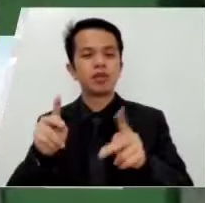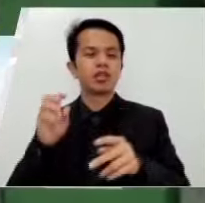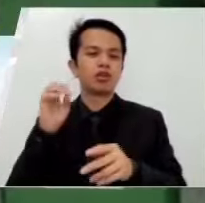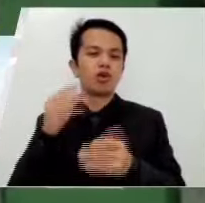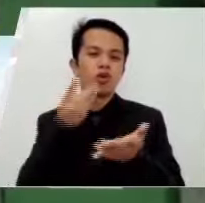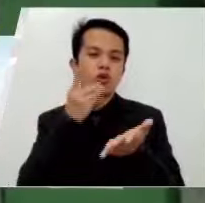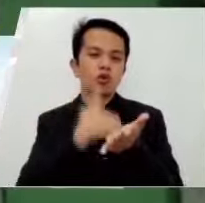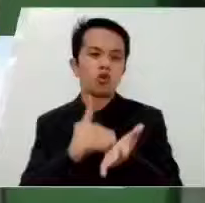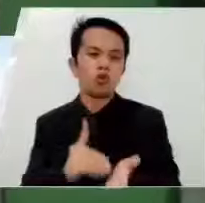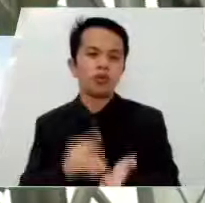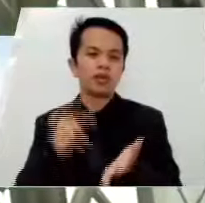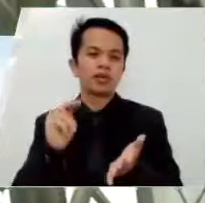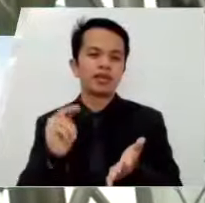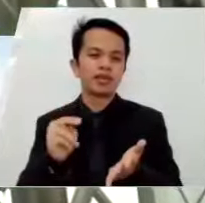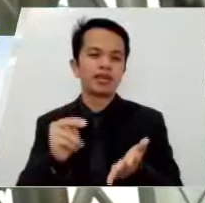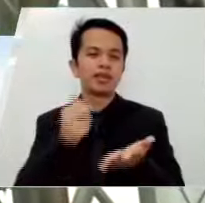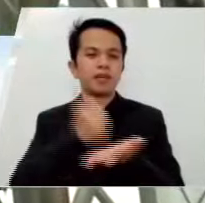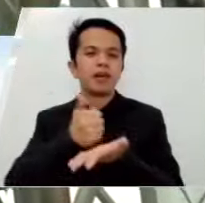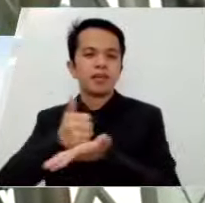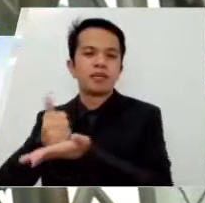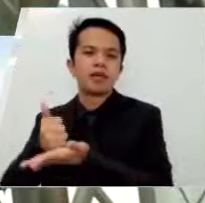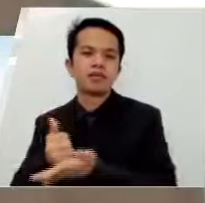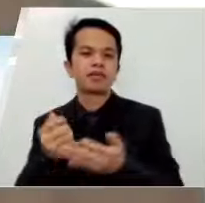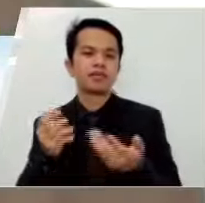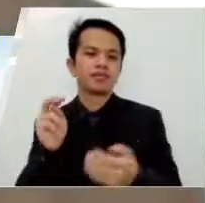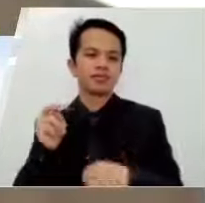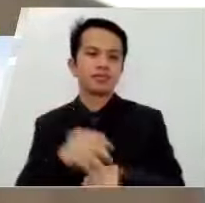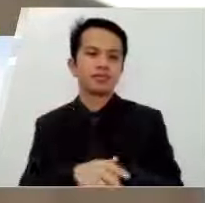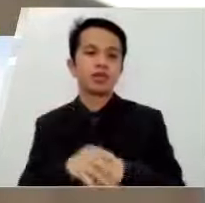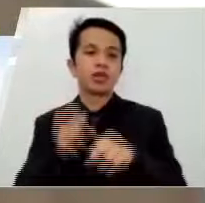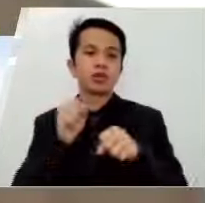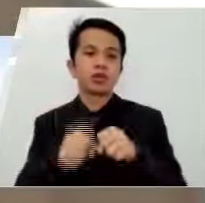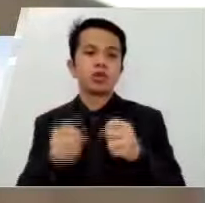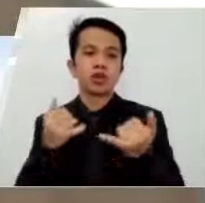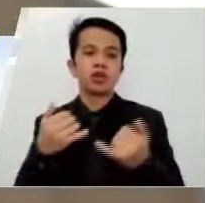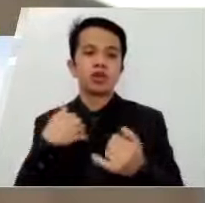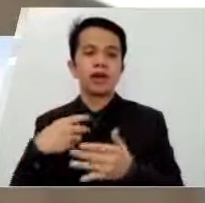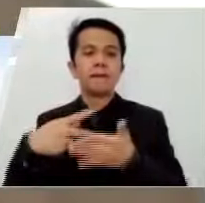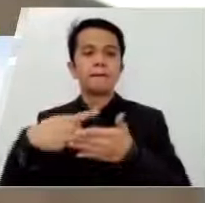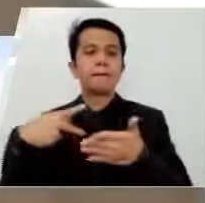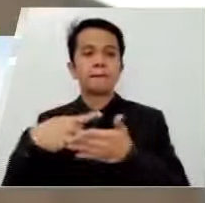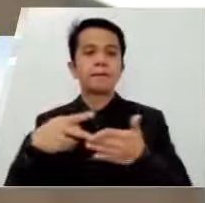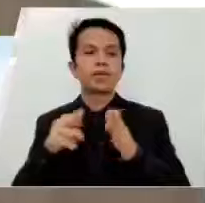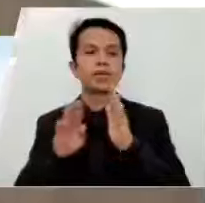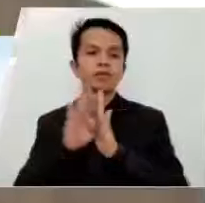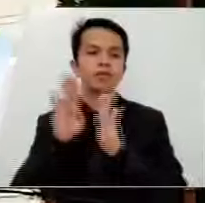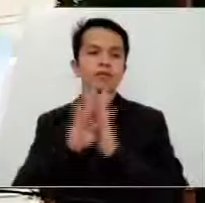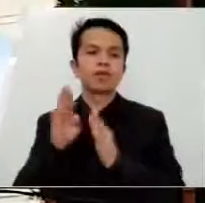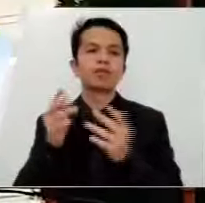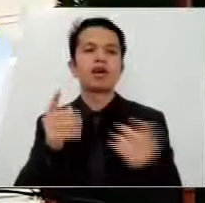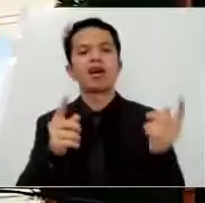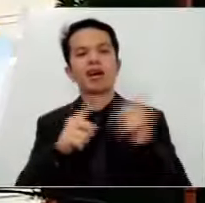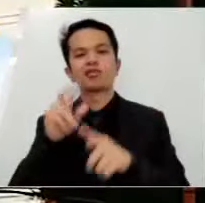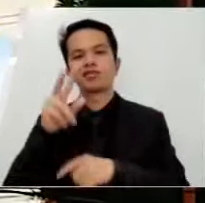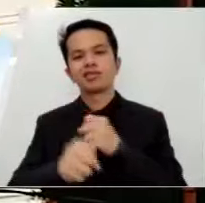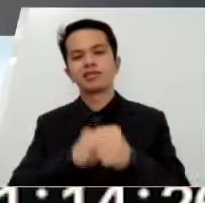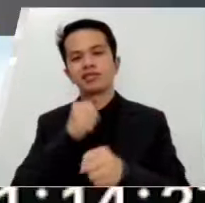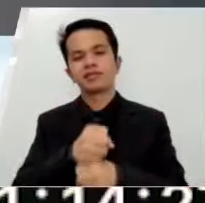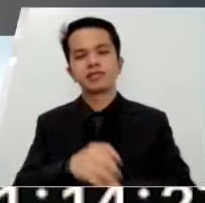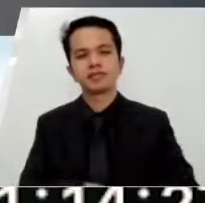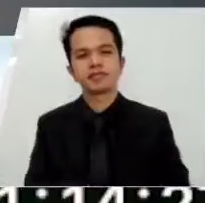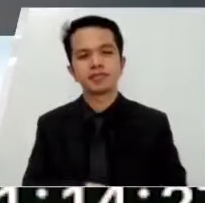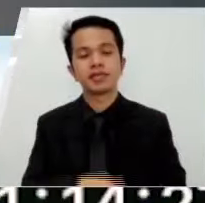gobyerno, pati sa local government units. Kaya pre-development stage pa lang daw, inaabot na ng 3 taon. Some of the